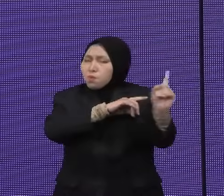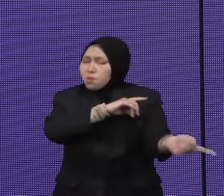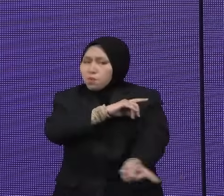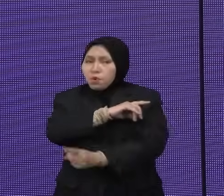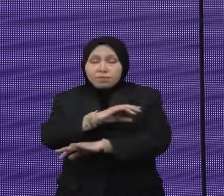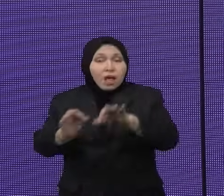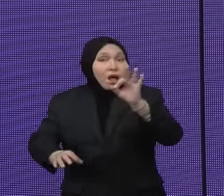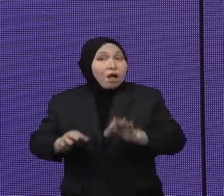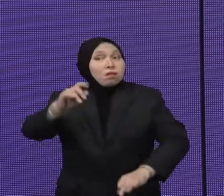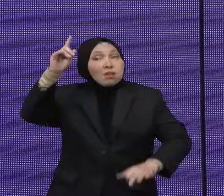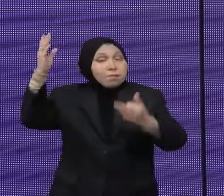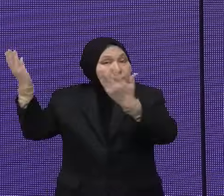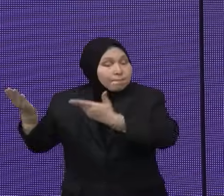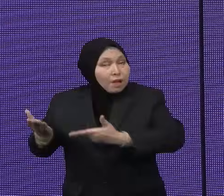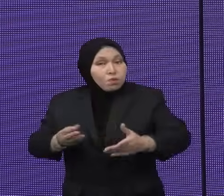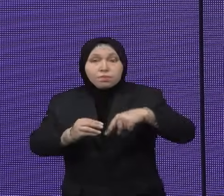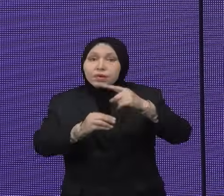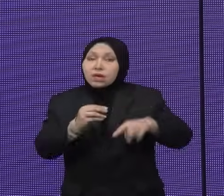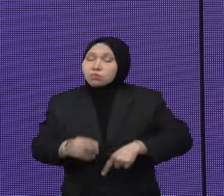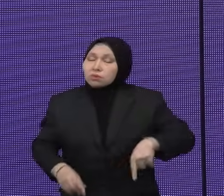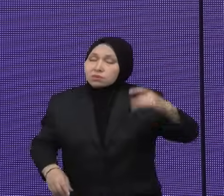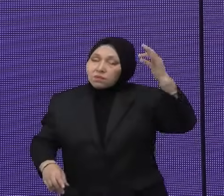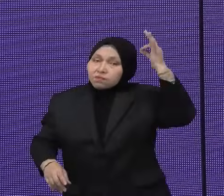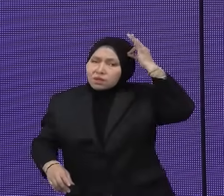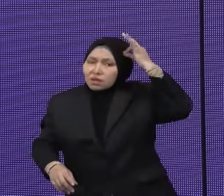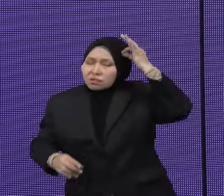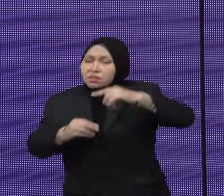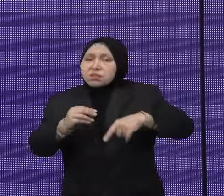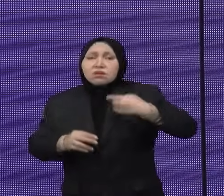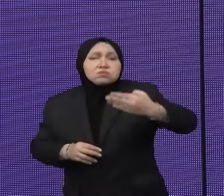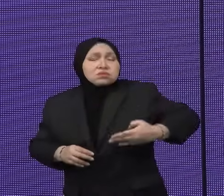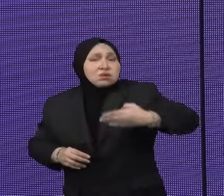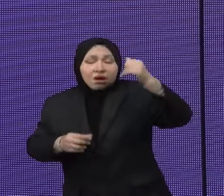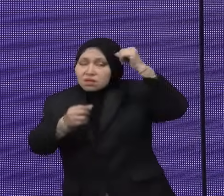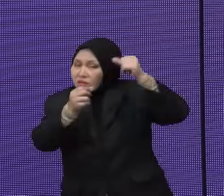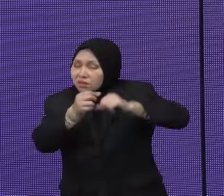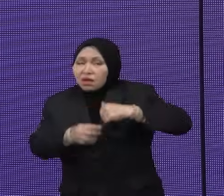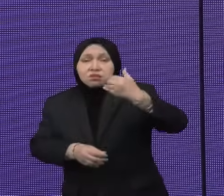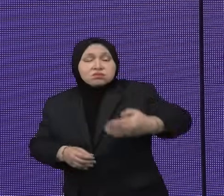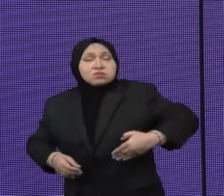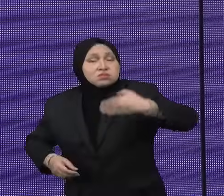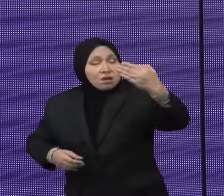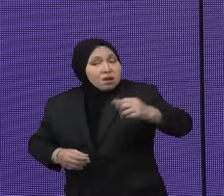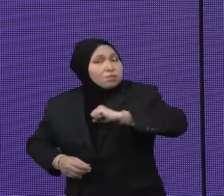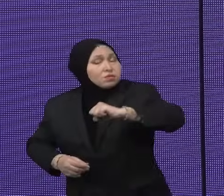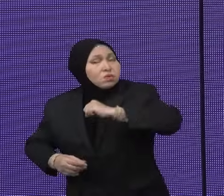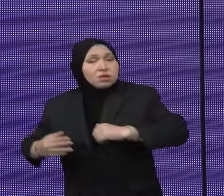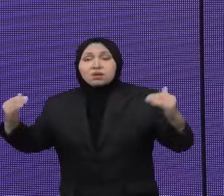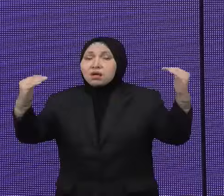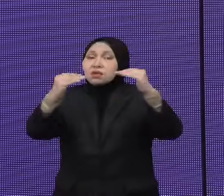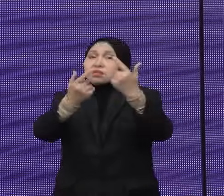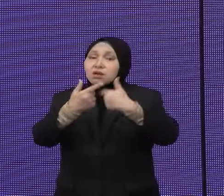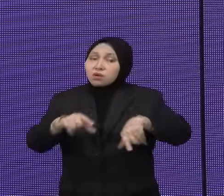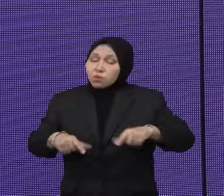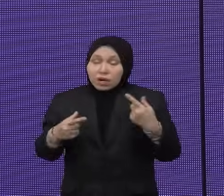Allah membawakan perkara ini untuk kita mengenang kepada sejarah, maksudnya sejarah perjuangan keadilan daripada Al-Quran. Ini yang perlu